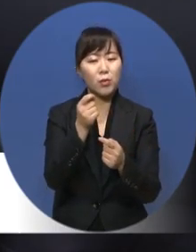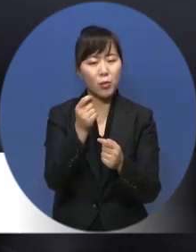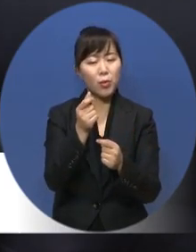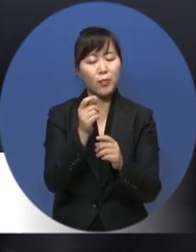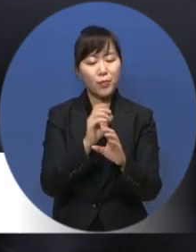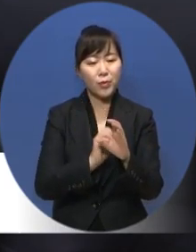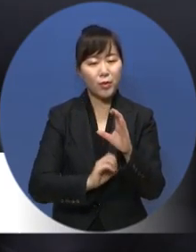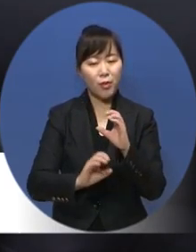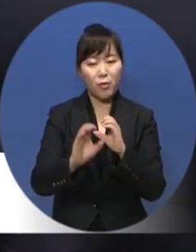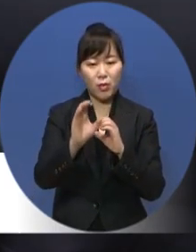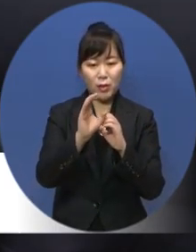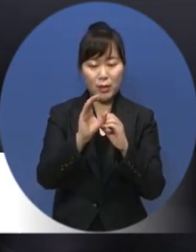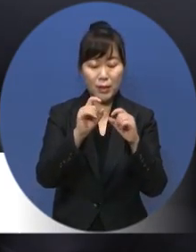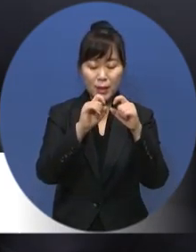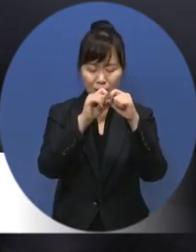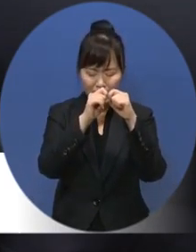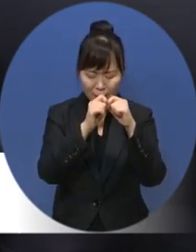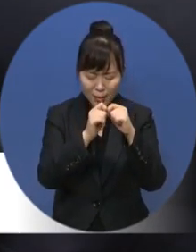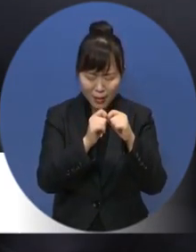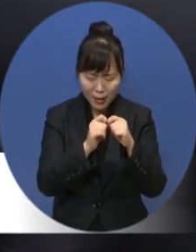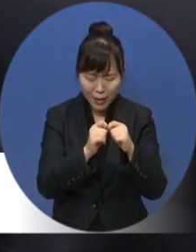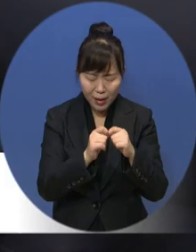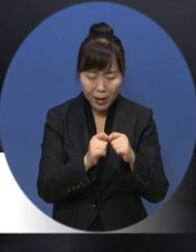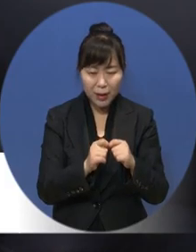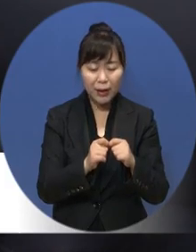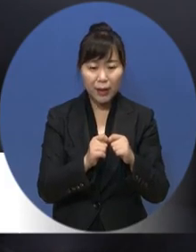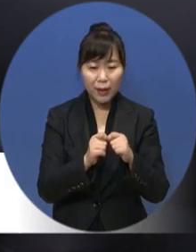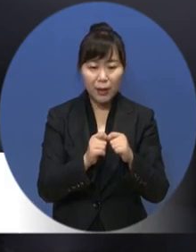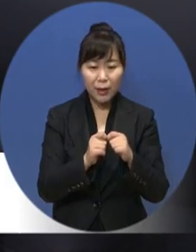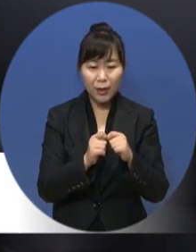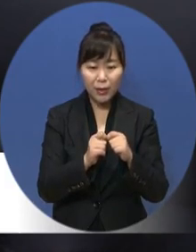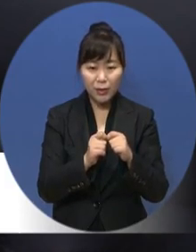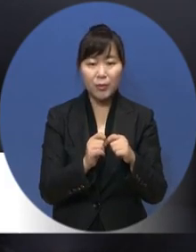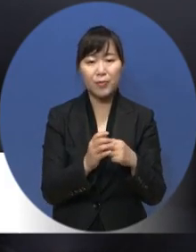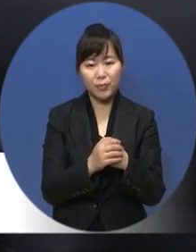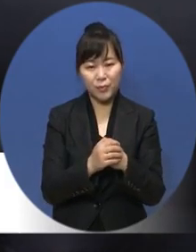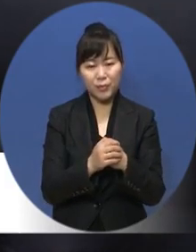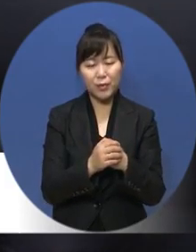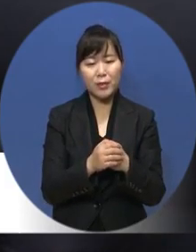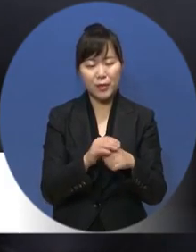문제를 좀 더 자들